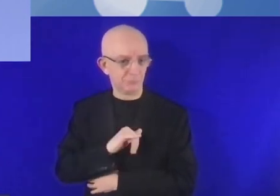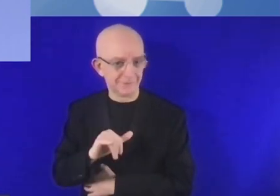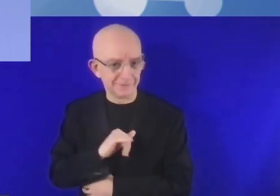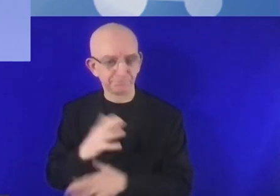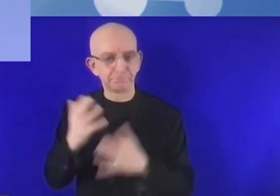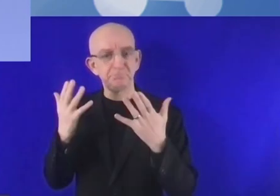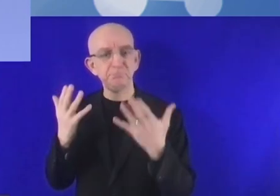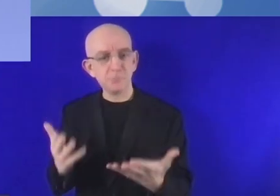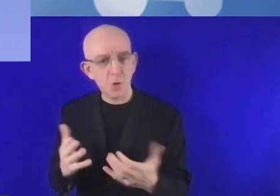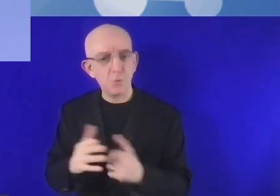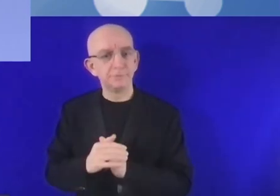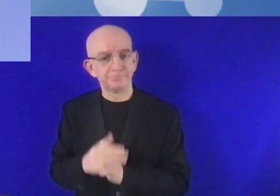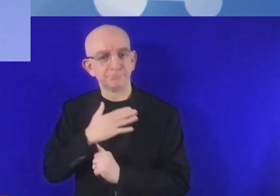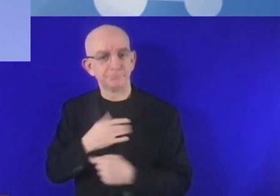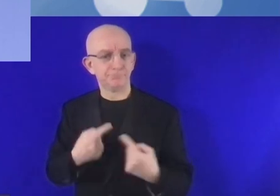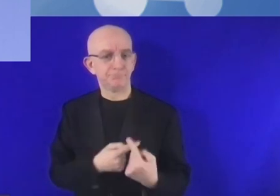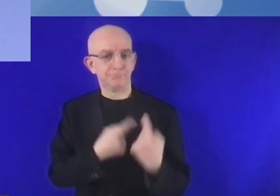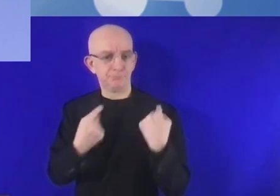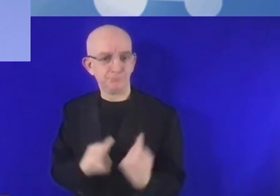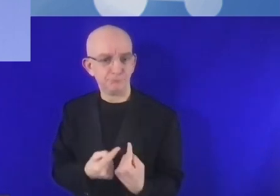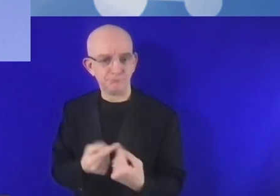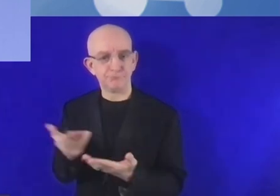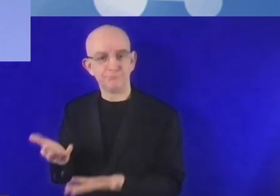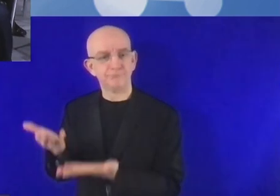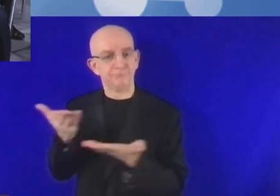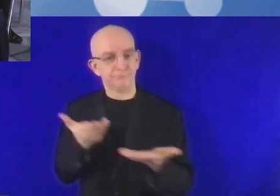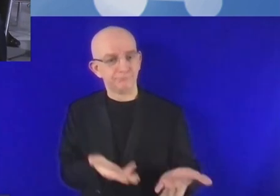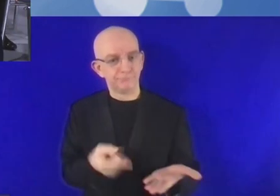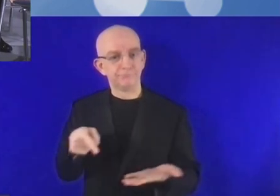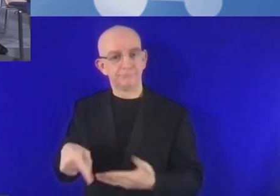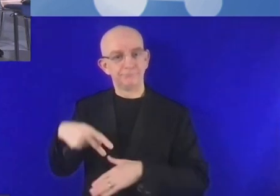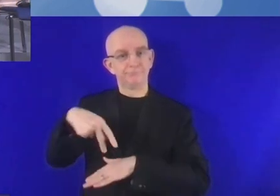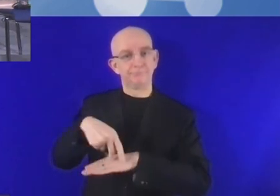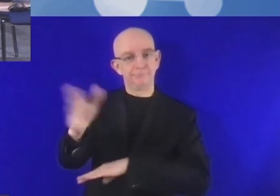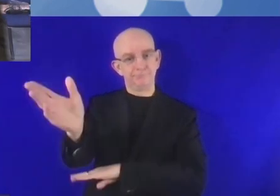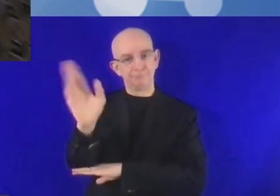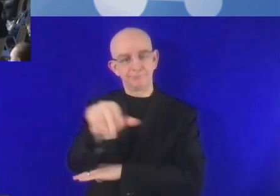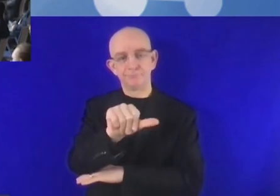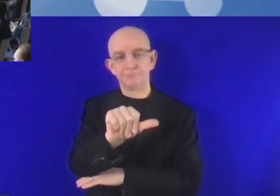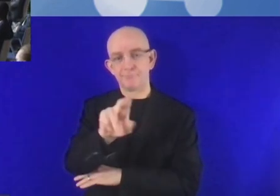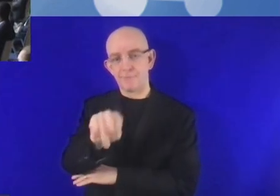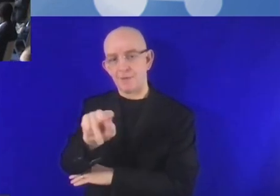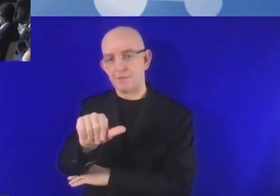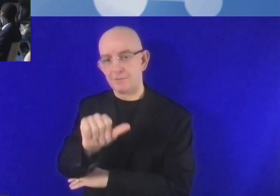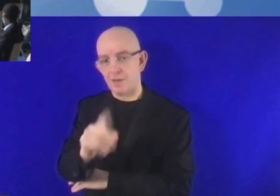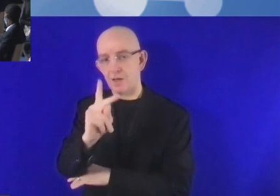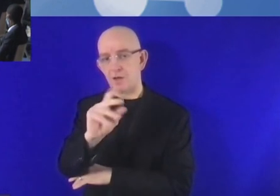scenę panią Kosiławi Anę Akpawu-Kamasę. Jest ona z nami tutaj w Katowicach.